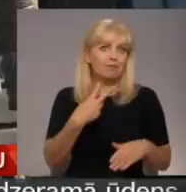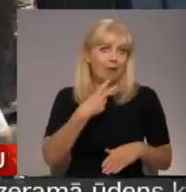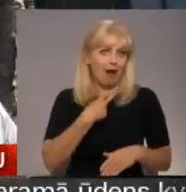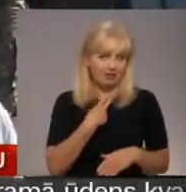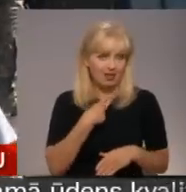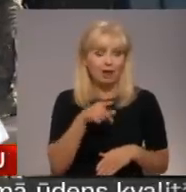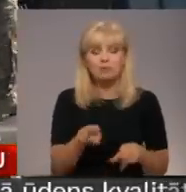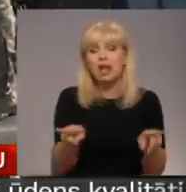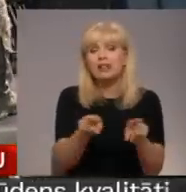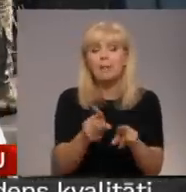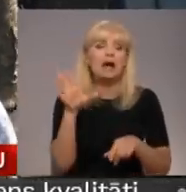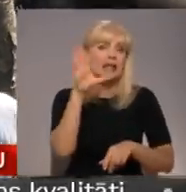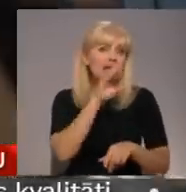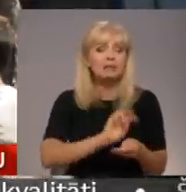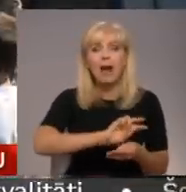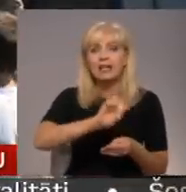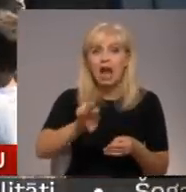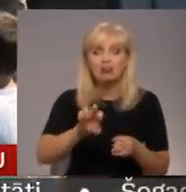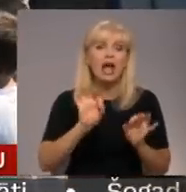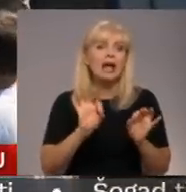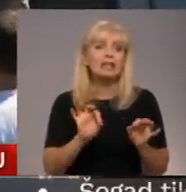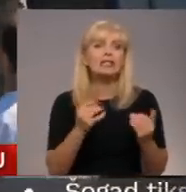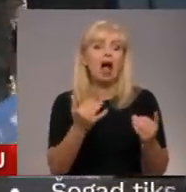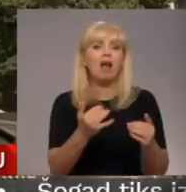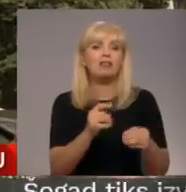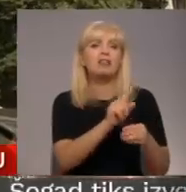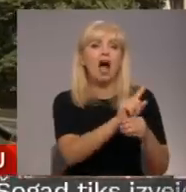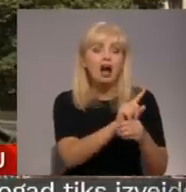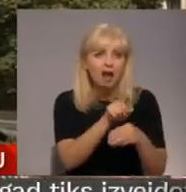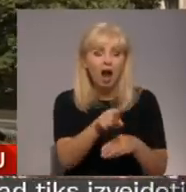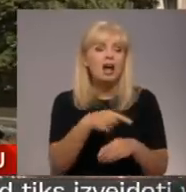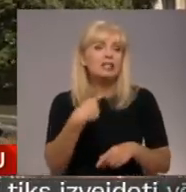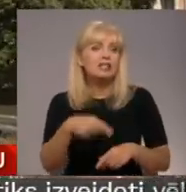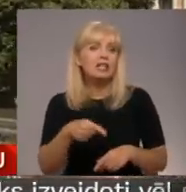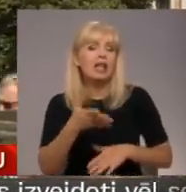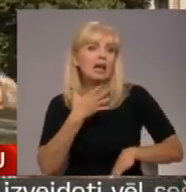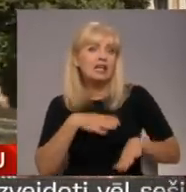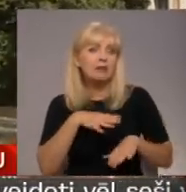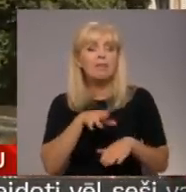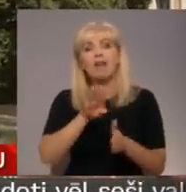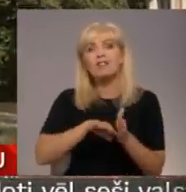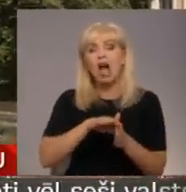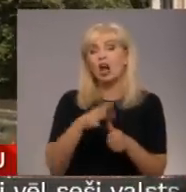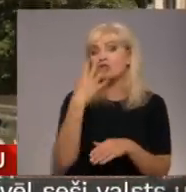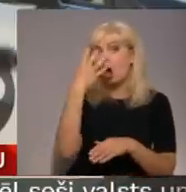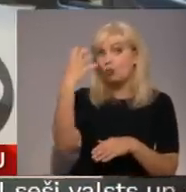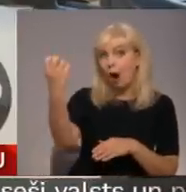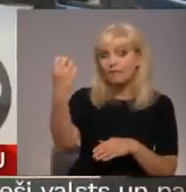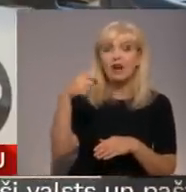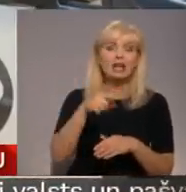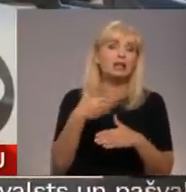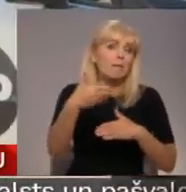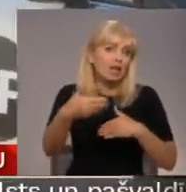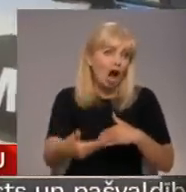prieks. Tāpat iespēju iekāpt īstā tankā daudz nepalaida garām. Citi vienkārši vēlējās nofotografēties iespaidīgās tehnikas